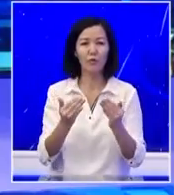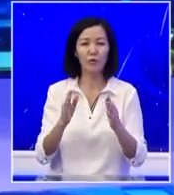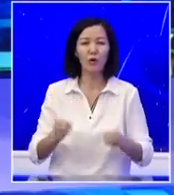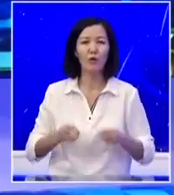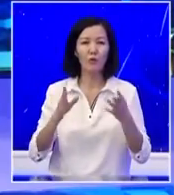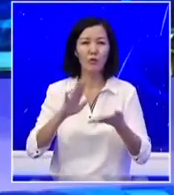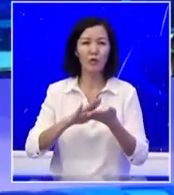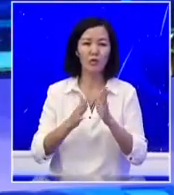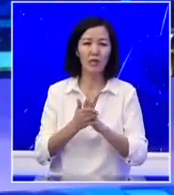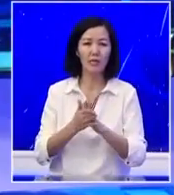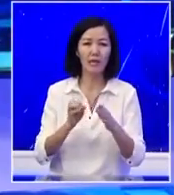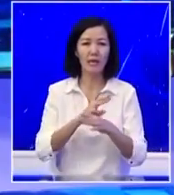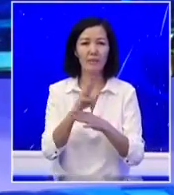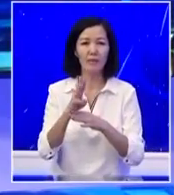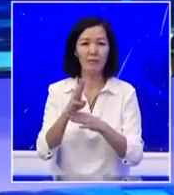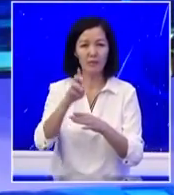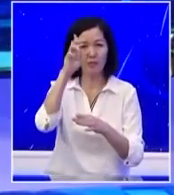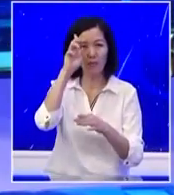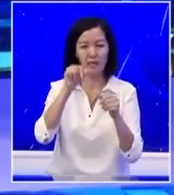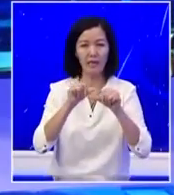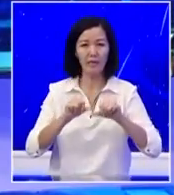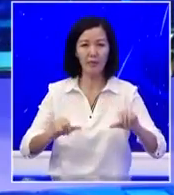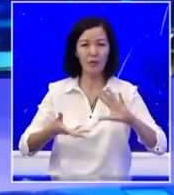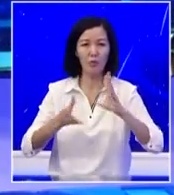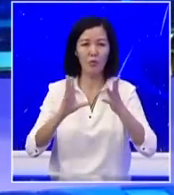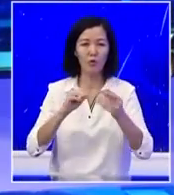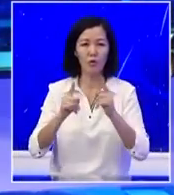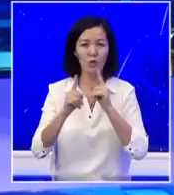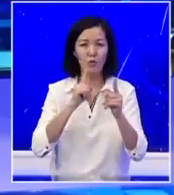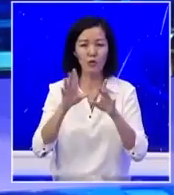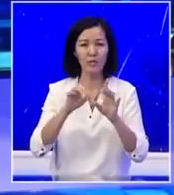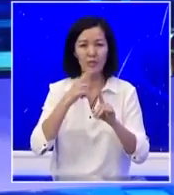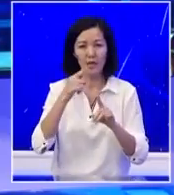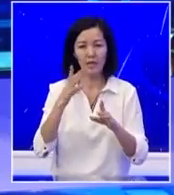режимін қамтамасыз ету жөніндегі мемлекеттік комиссияның қорытынды отырысында айтты.